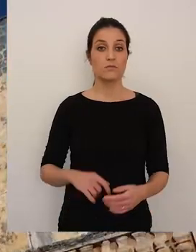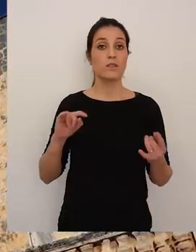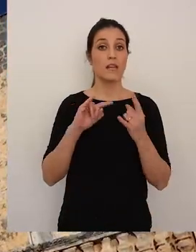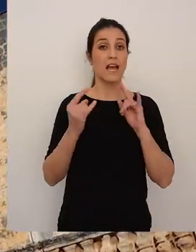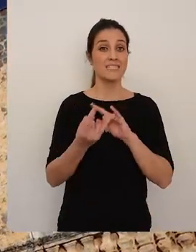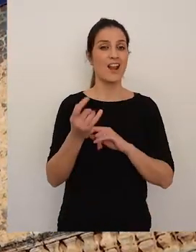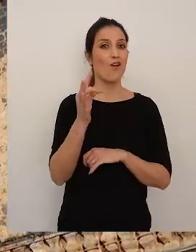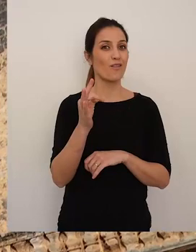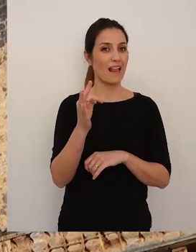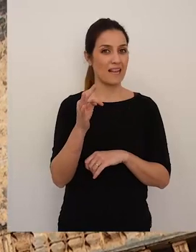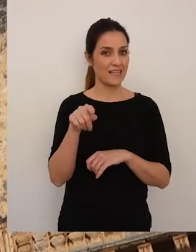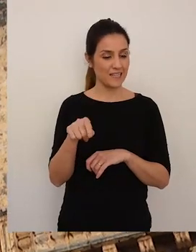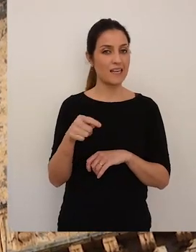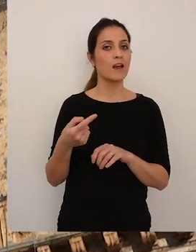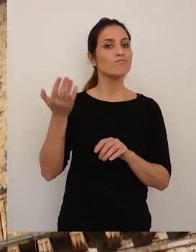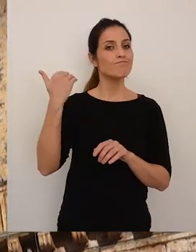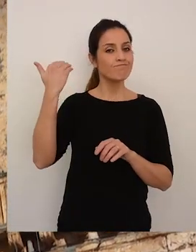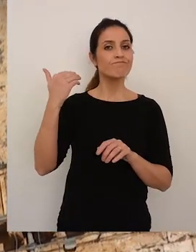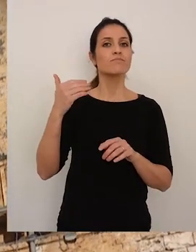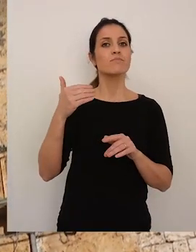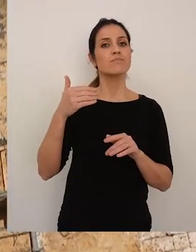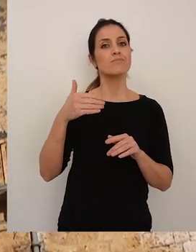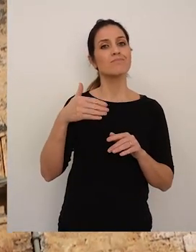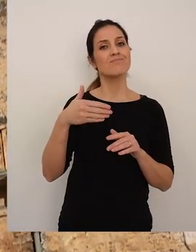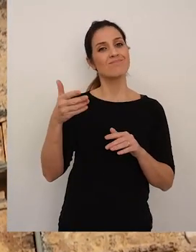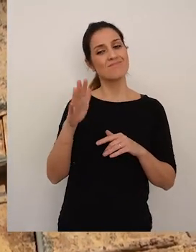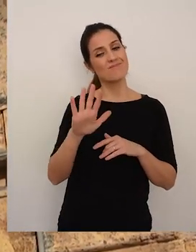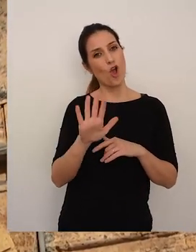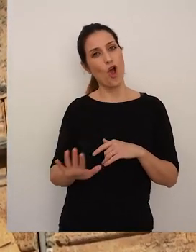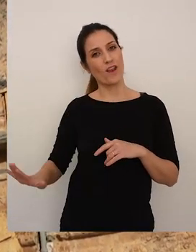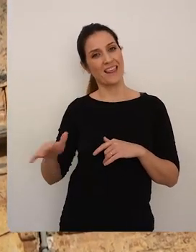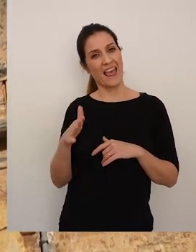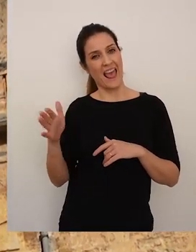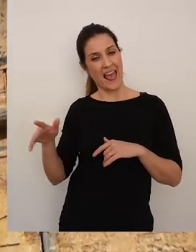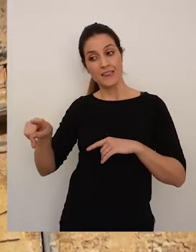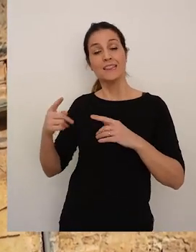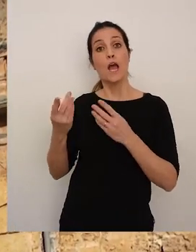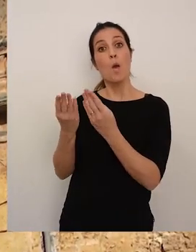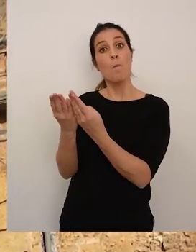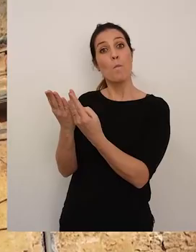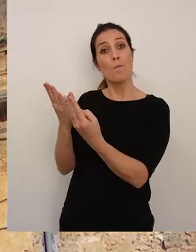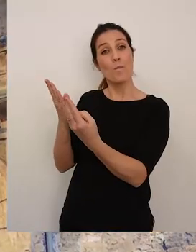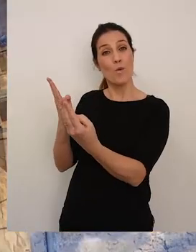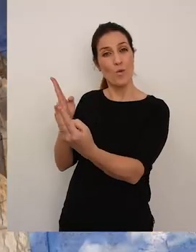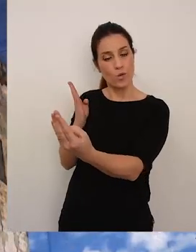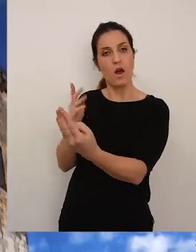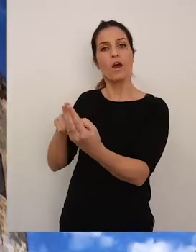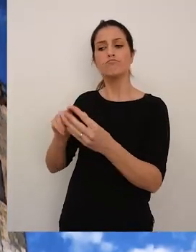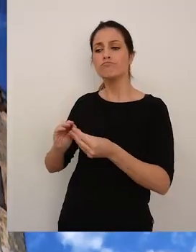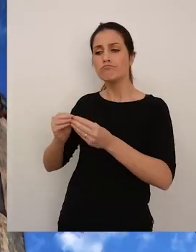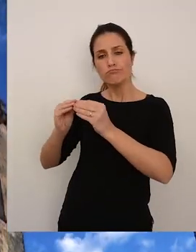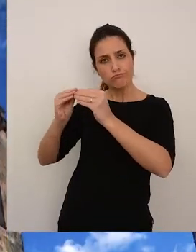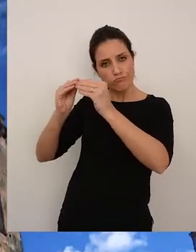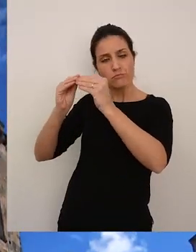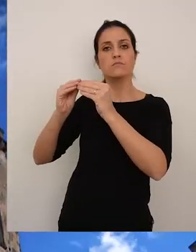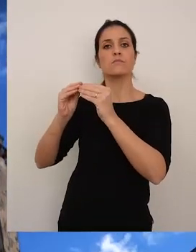Il castello di Felline era situato sul versante orientale dell'antica cinta muraria e fu eretto per volontà della famiglia Bonsecolo